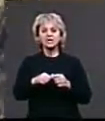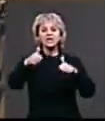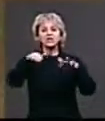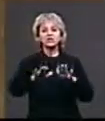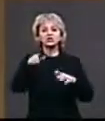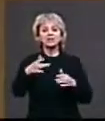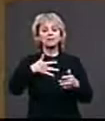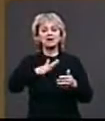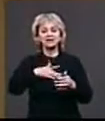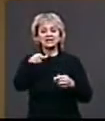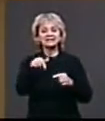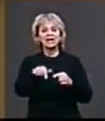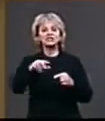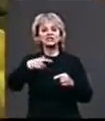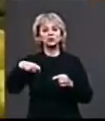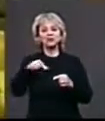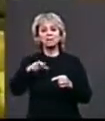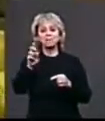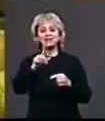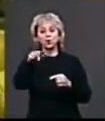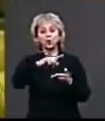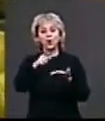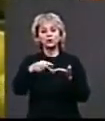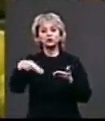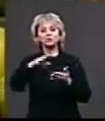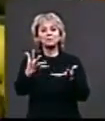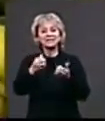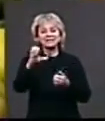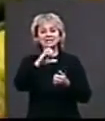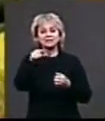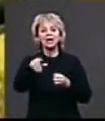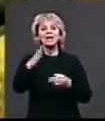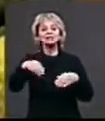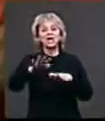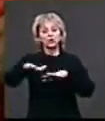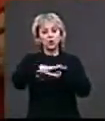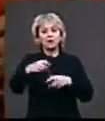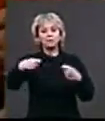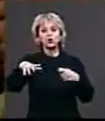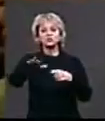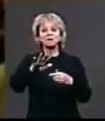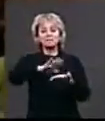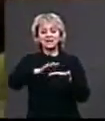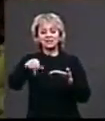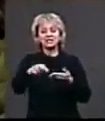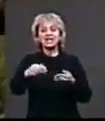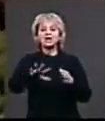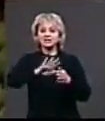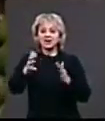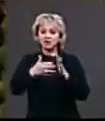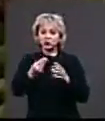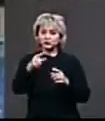Решение о приватизации рынка депутаты Батайской гордумы приняли в сентябре. Правда, в торговой площади планировали покрыть дефицит городской